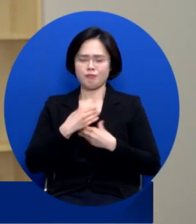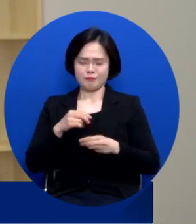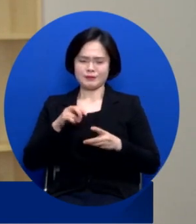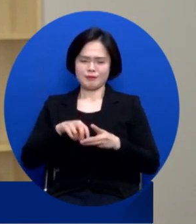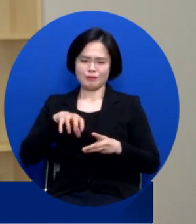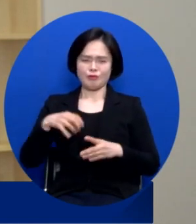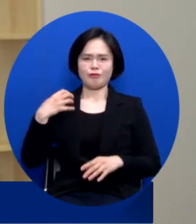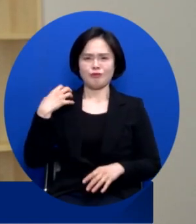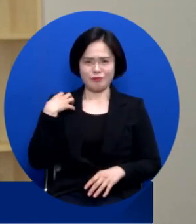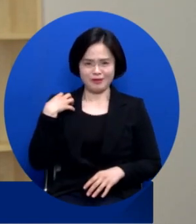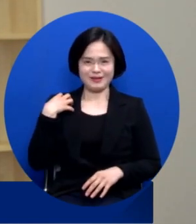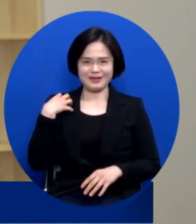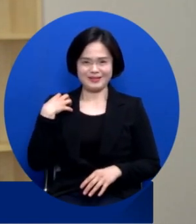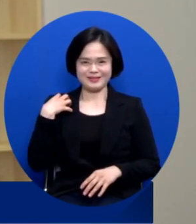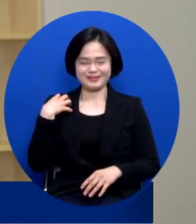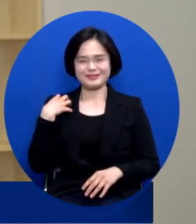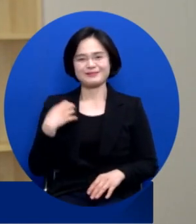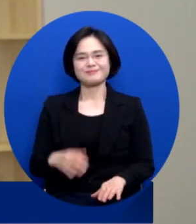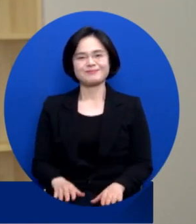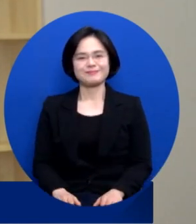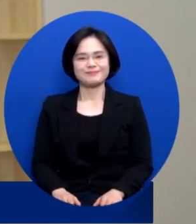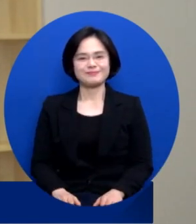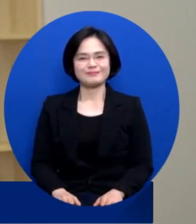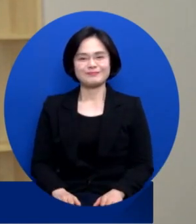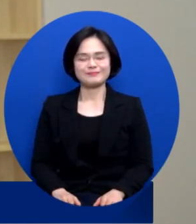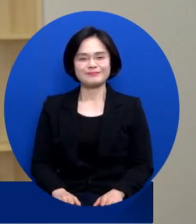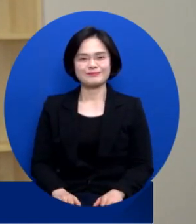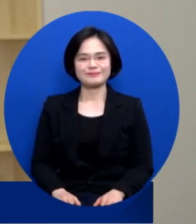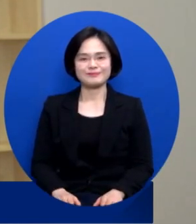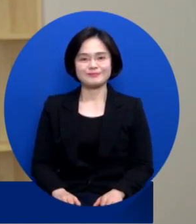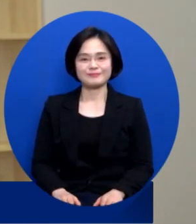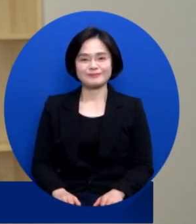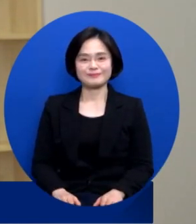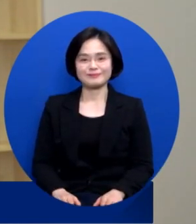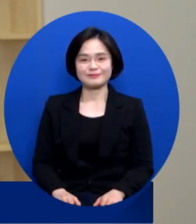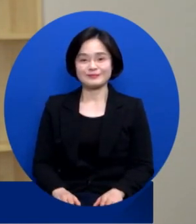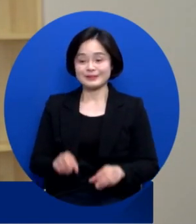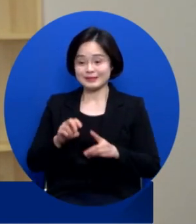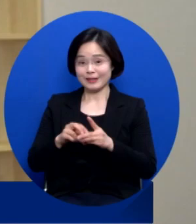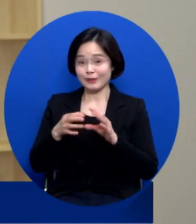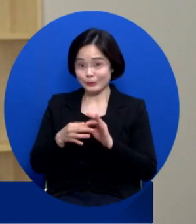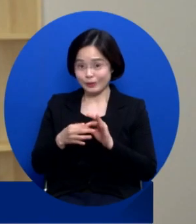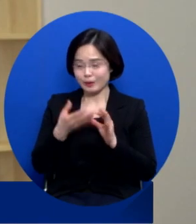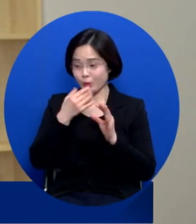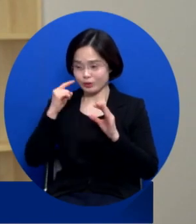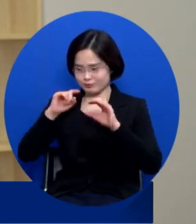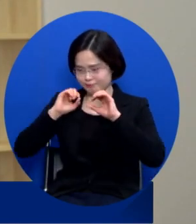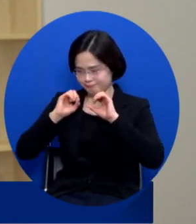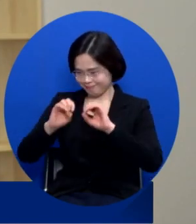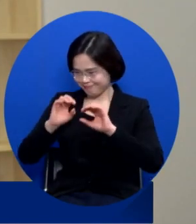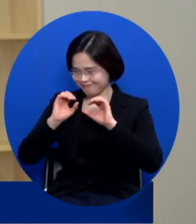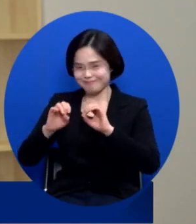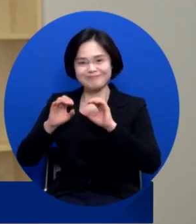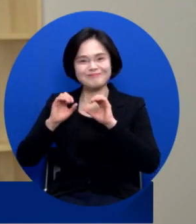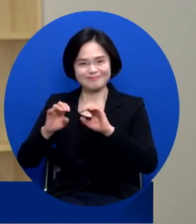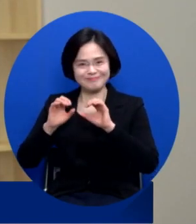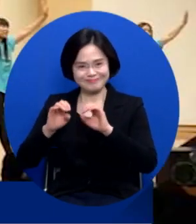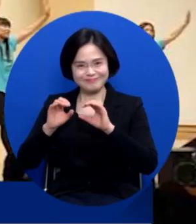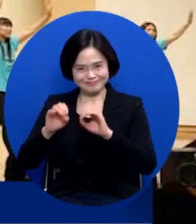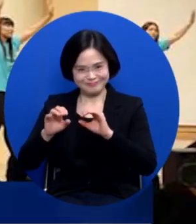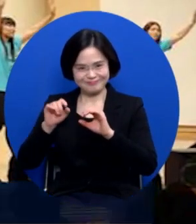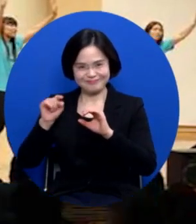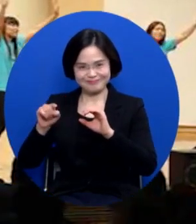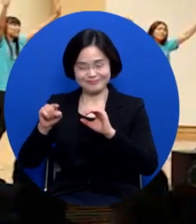하고 그것을 통해서 그들이 복음을 이 땅에서 쉽게 전하고 할 수 있는 교회들을 생성해